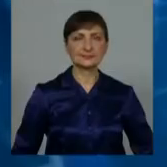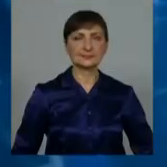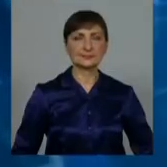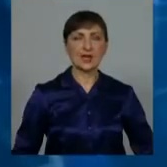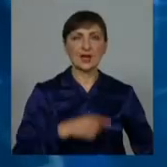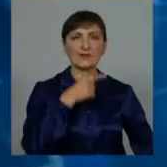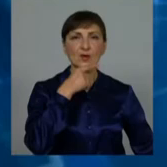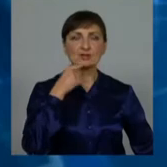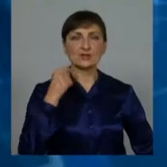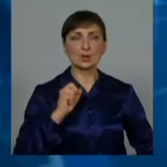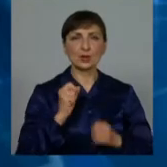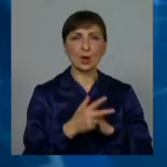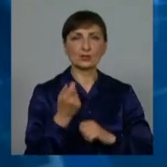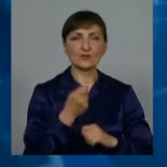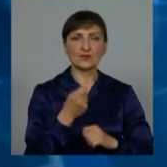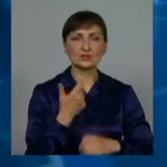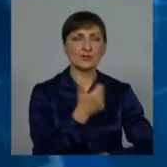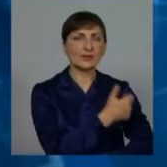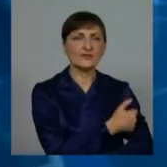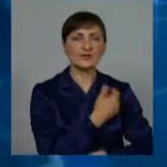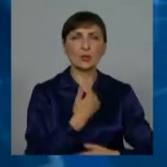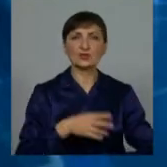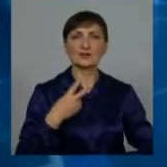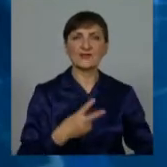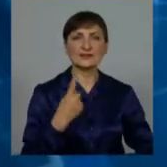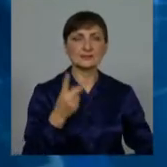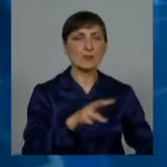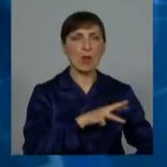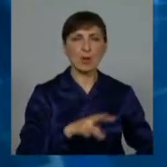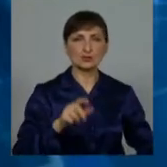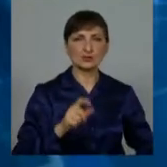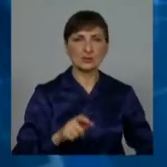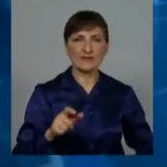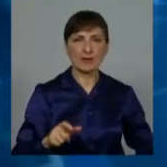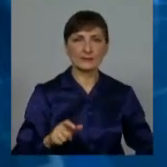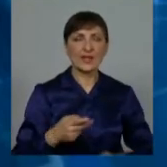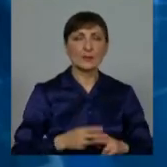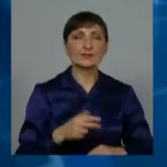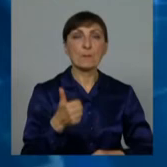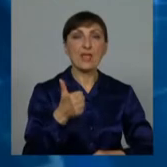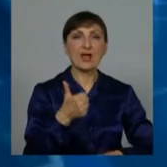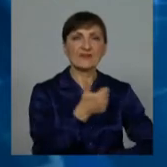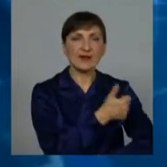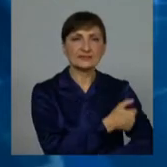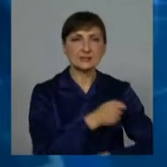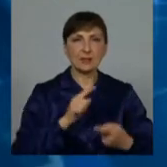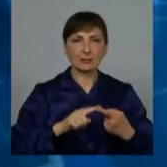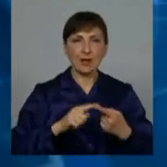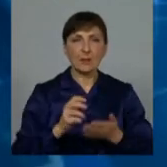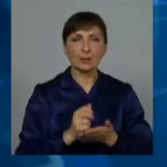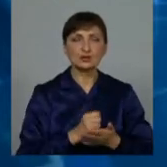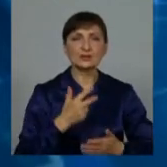В России от коронавируса полностью привились более 21 миллиона человек. При этом первый компонент вакцины получили